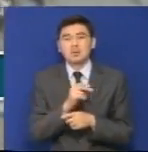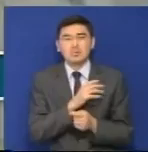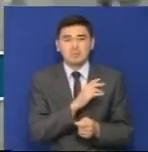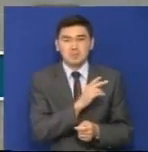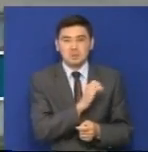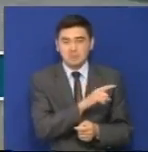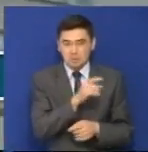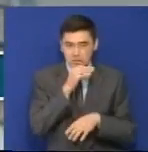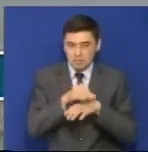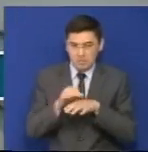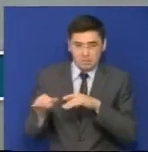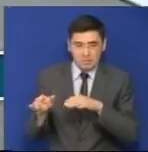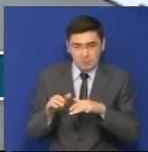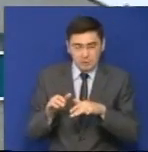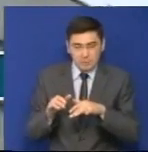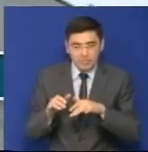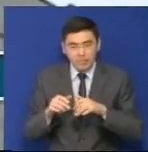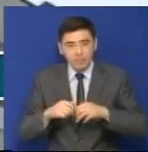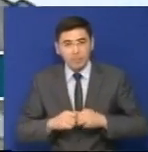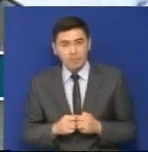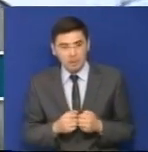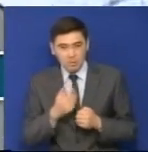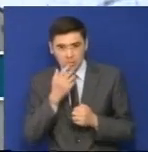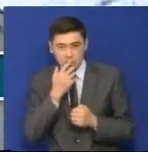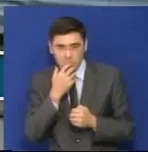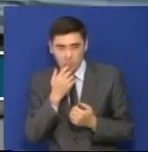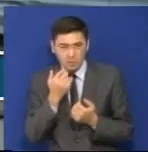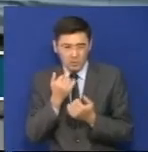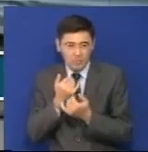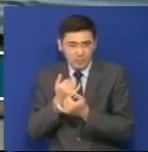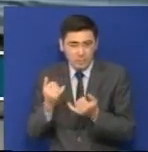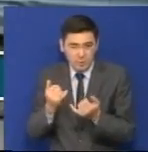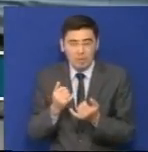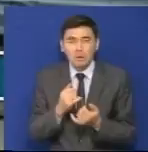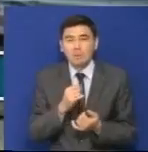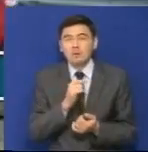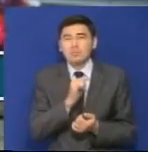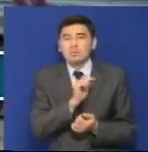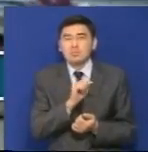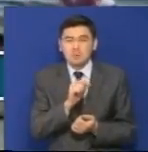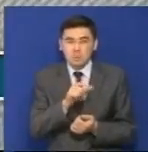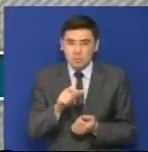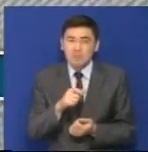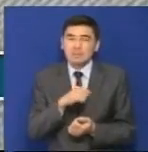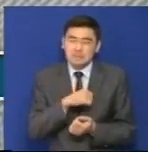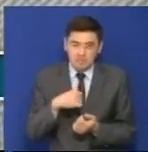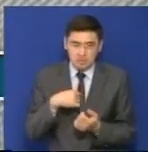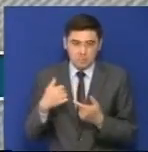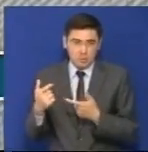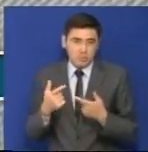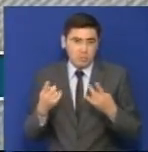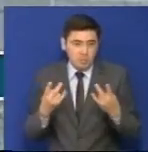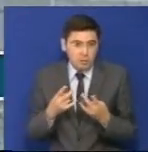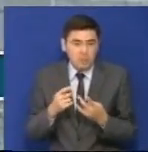айналысуда. Жылу инспекциясы бөлімі жетекшісінің айтуынша, қыс маусымына басқару органдарымен қатар тұрғындардың өздері де дайындалуы керек. Олар